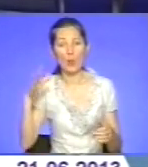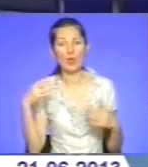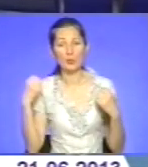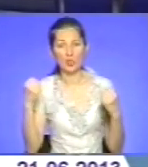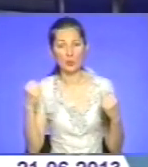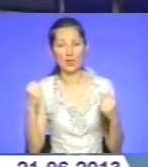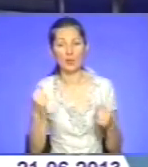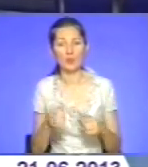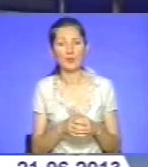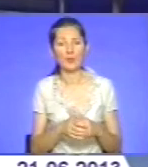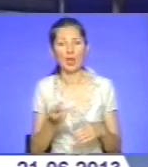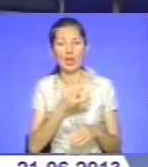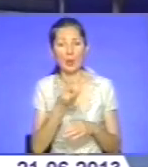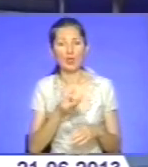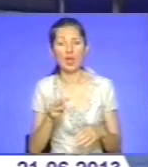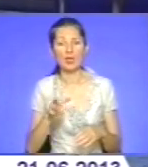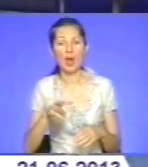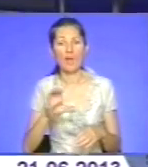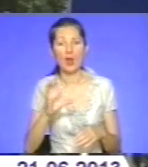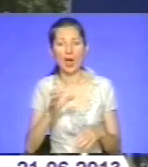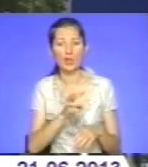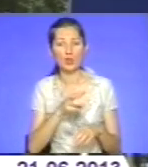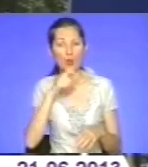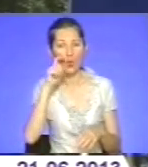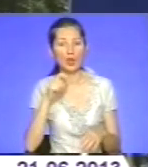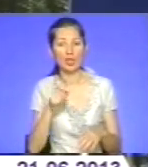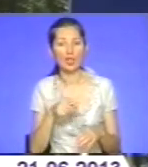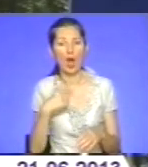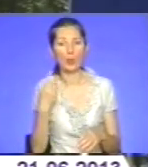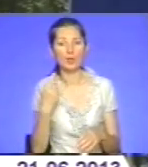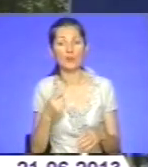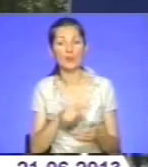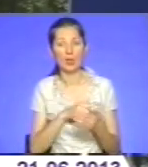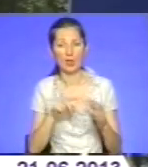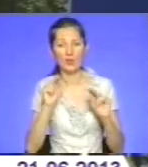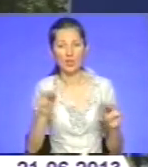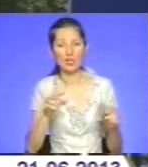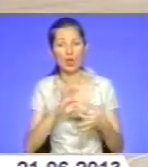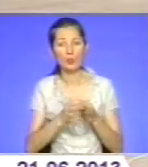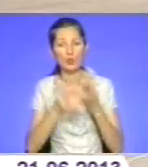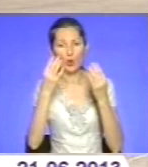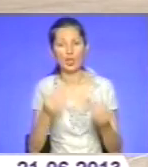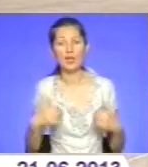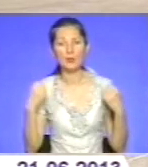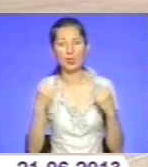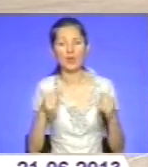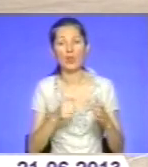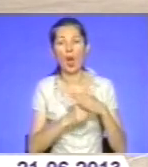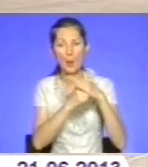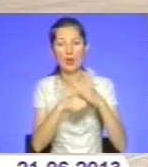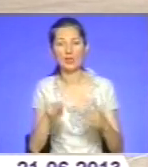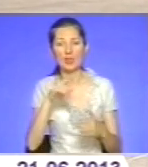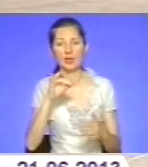громадськістю УМВС України в області. З нагоди Олімпійського дня спортивна база «Динамо» відчинила свої двері для